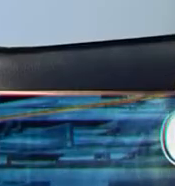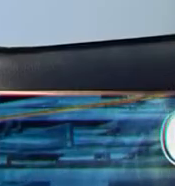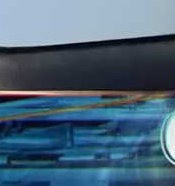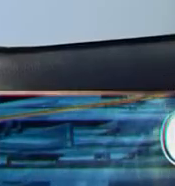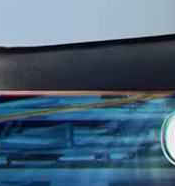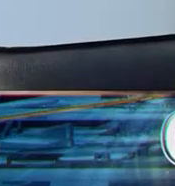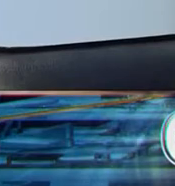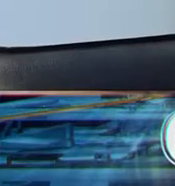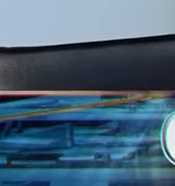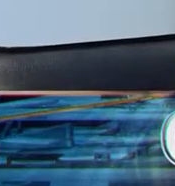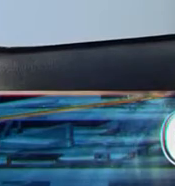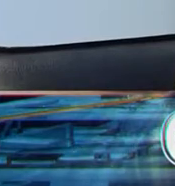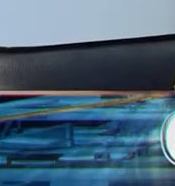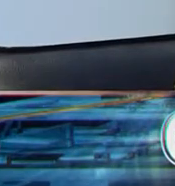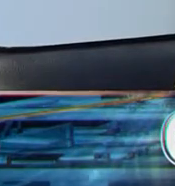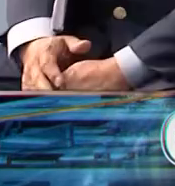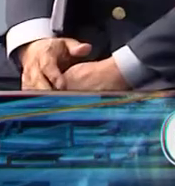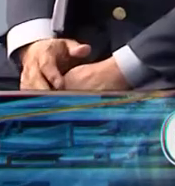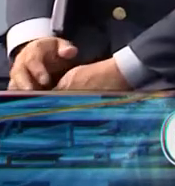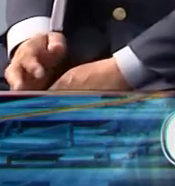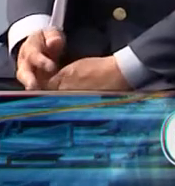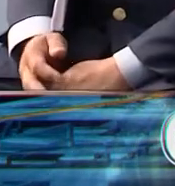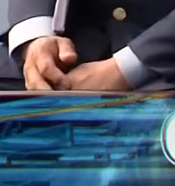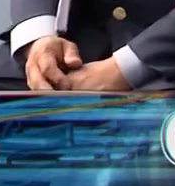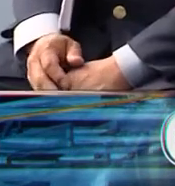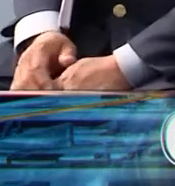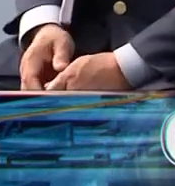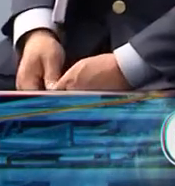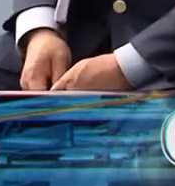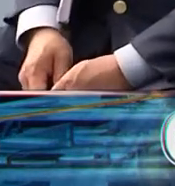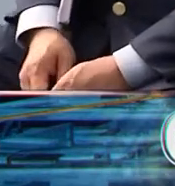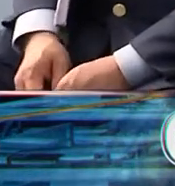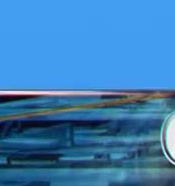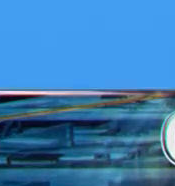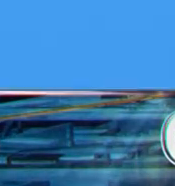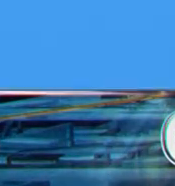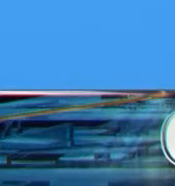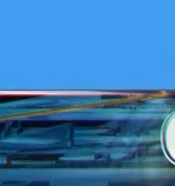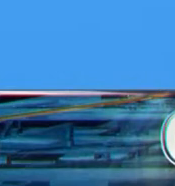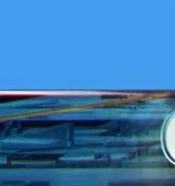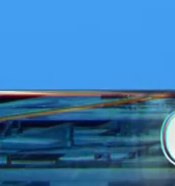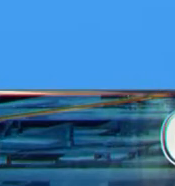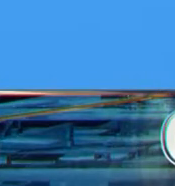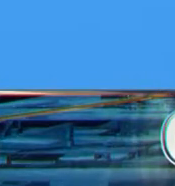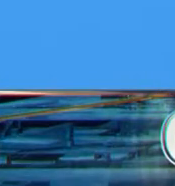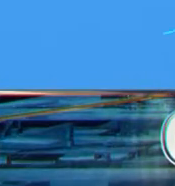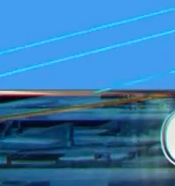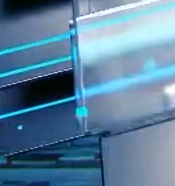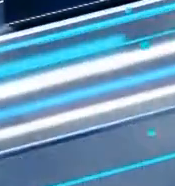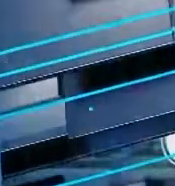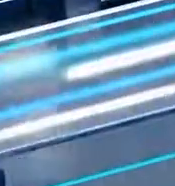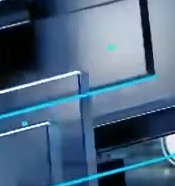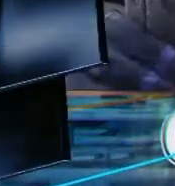Ответы на самые волнующие темы. Аким области Аман Дыкбаталов провел личный прием граждан населения.